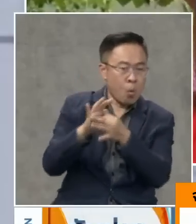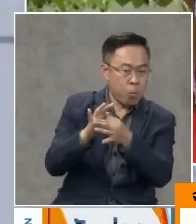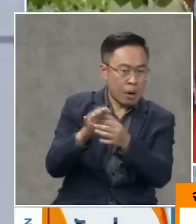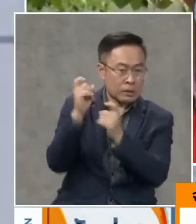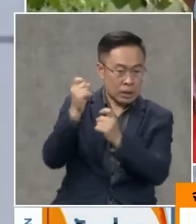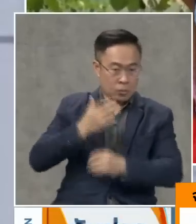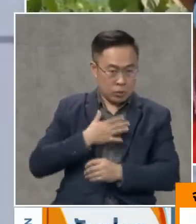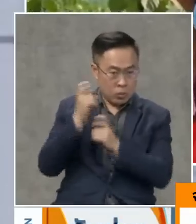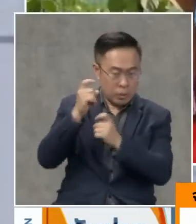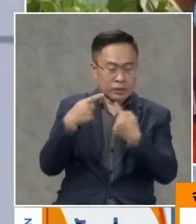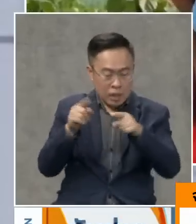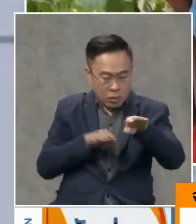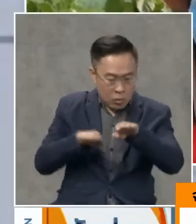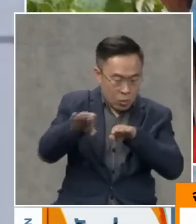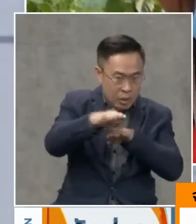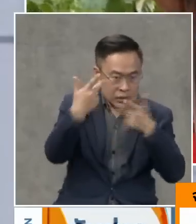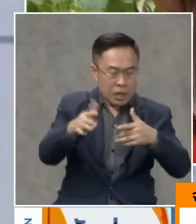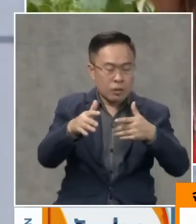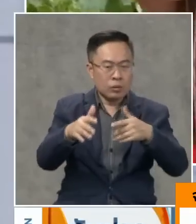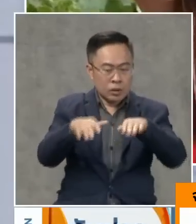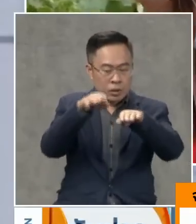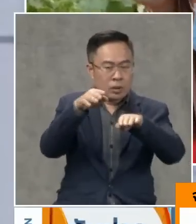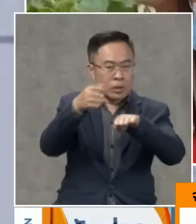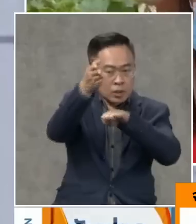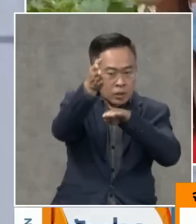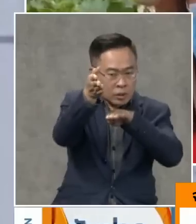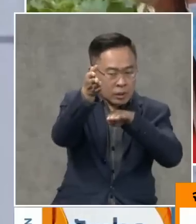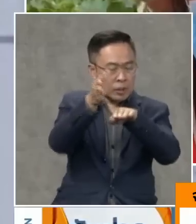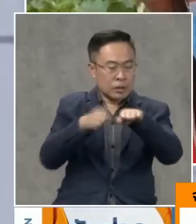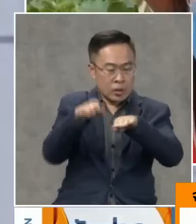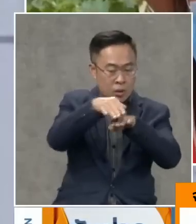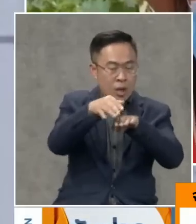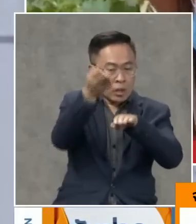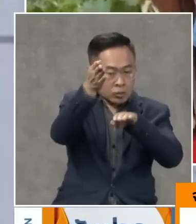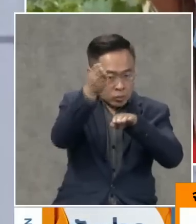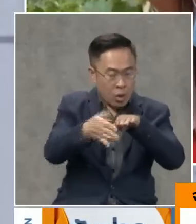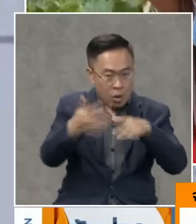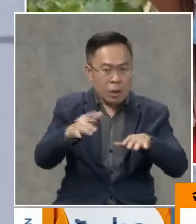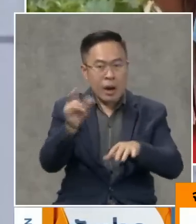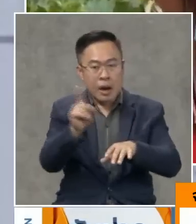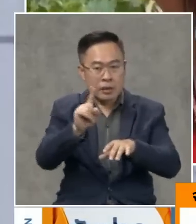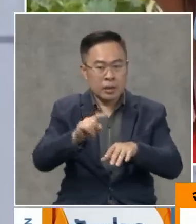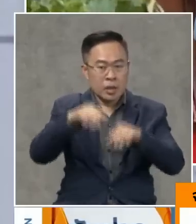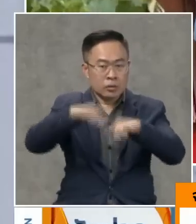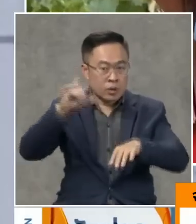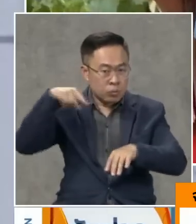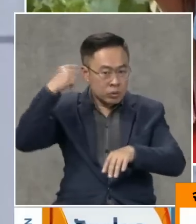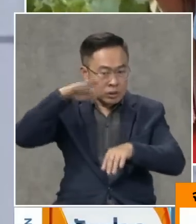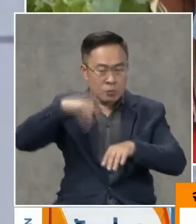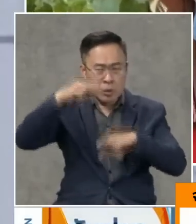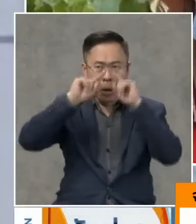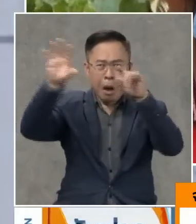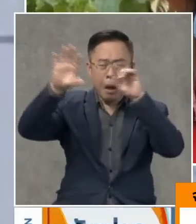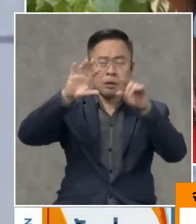ลอดภัยนะคะจากนั้นสามีได้ลดกระจกลงแล้วก็ถามหญิงสาวว่าเป็นอะไรตอนนั้นเนี่ยเด็กก็ส่งเสียงร้องกระจองงองแงน่าสงสารด้ว